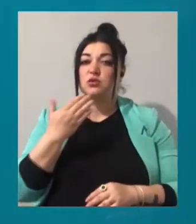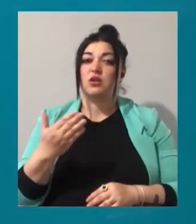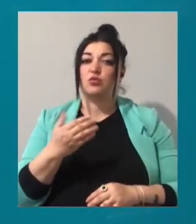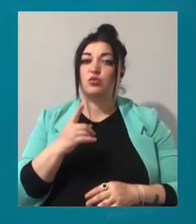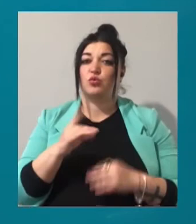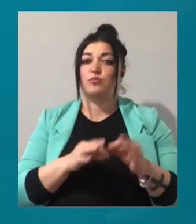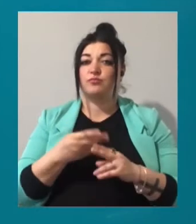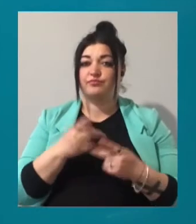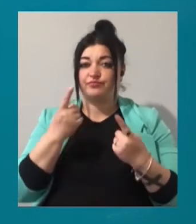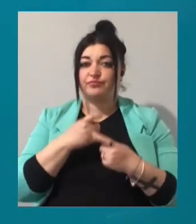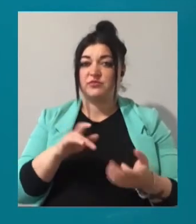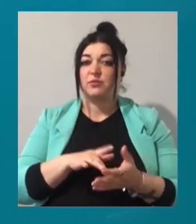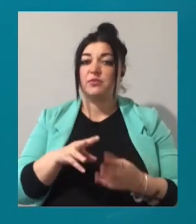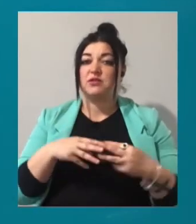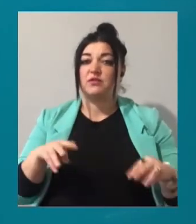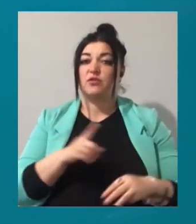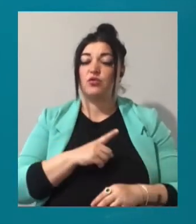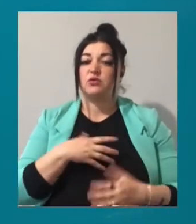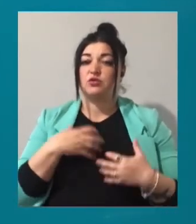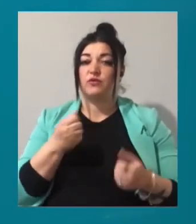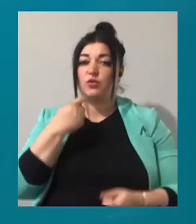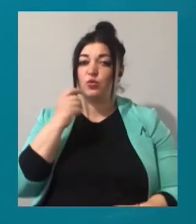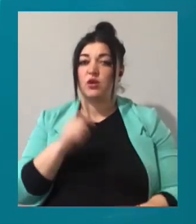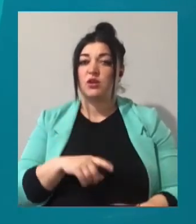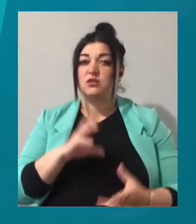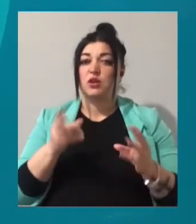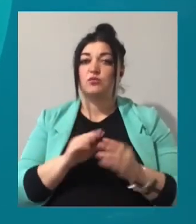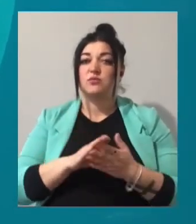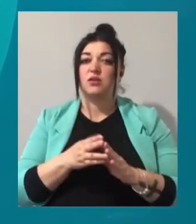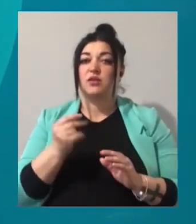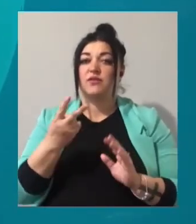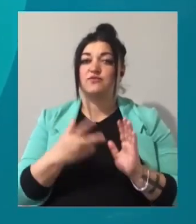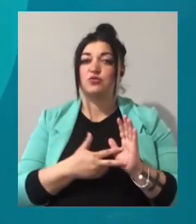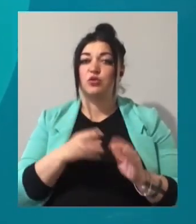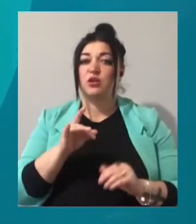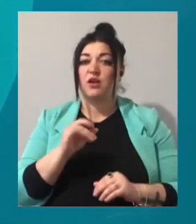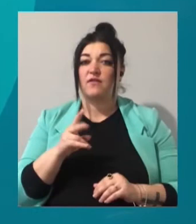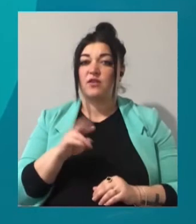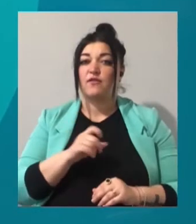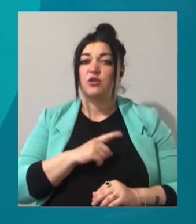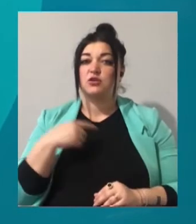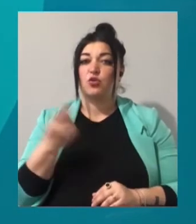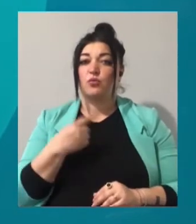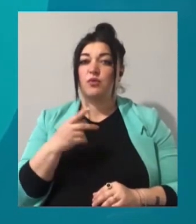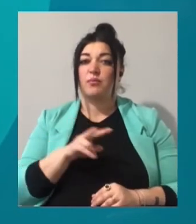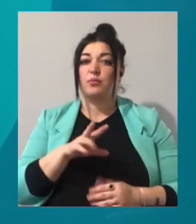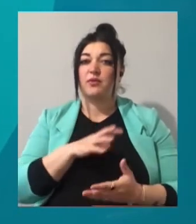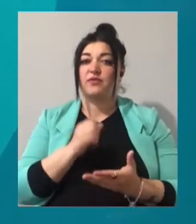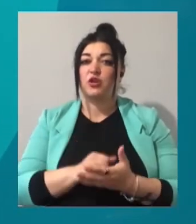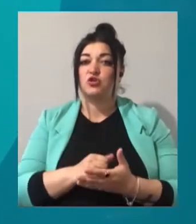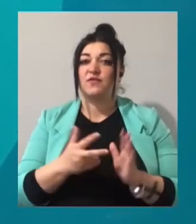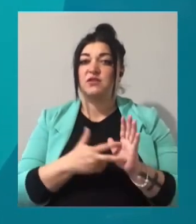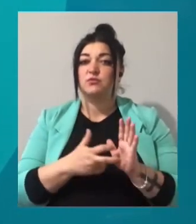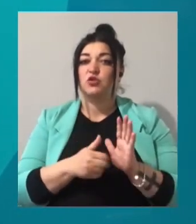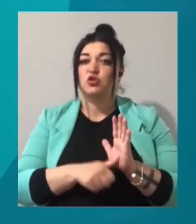прес-центр Міністерства охорони здоров'я України. Загалом, станом на 28 травня в Одеській області лабораторно підтверджений